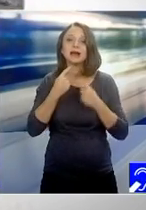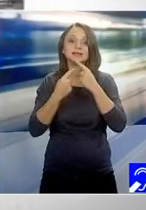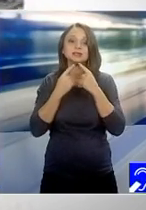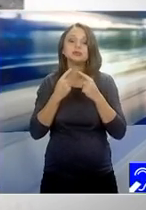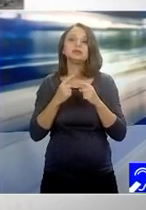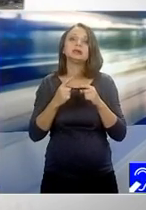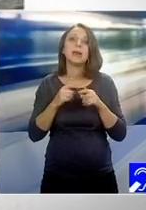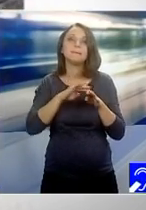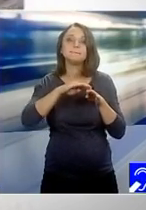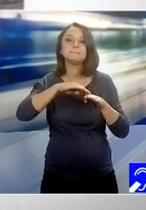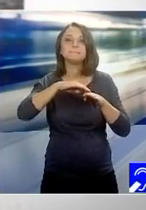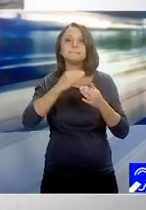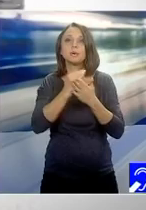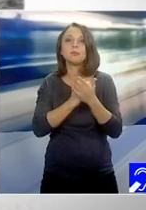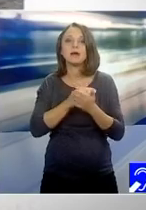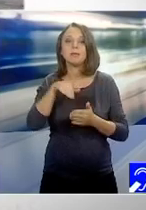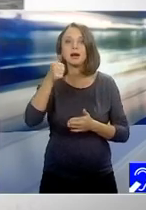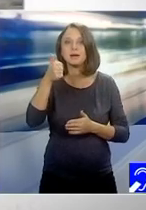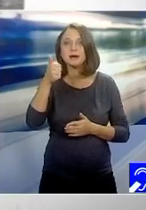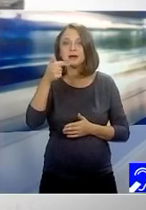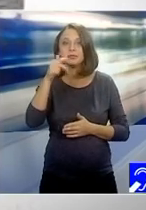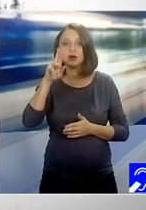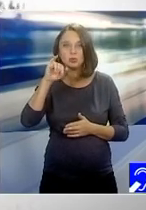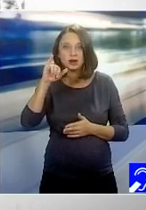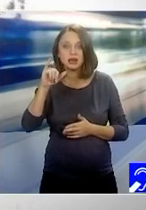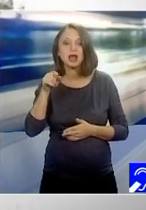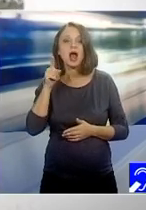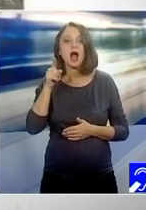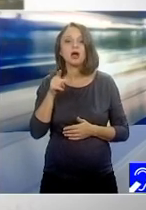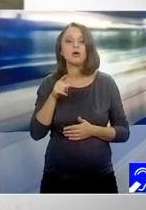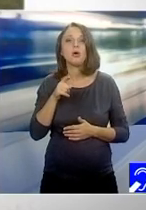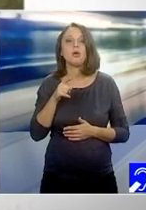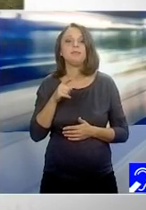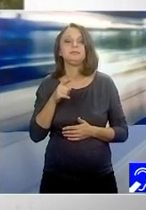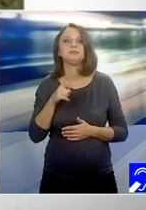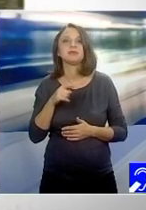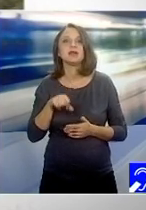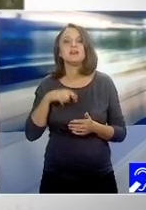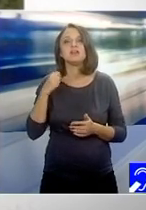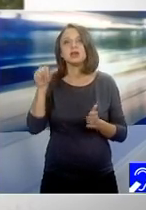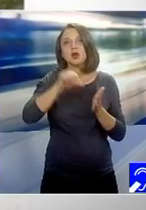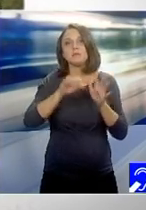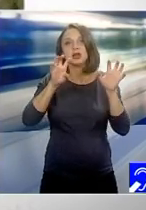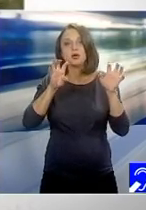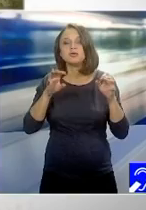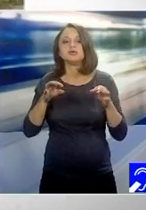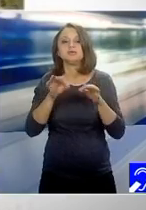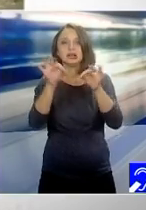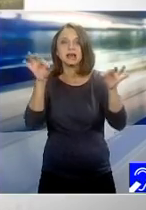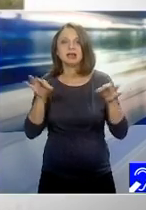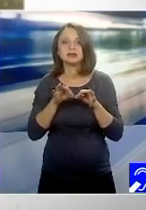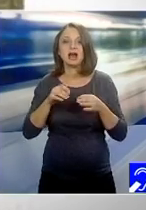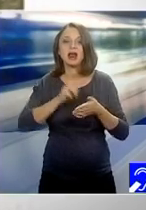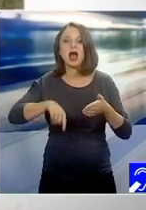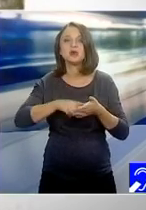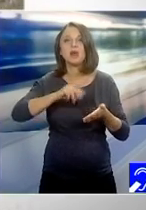acolo e o problemă atipică, ieșită din comun. Acolo un compostelat de 1900 de hectare a reziliat contractul cu direcția